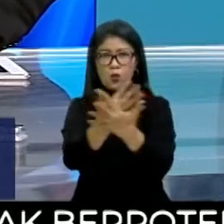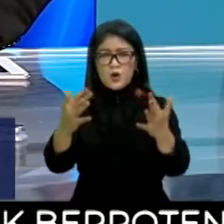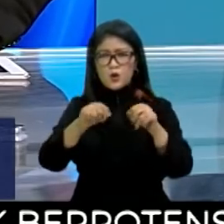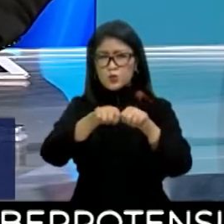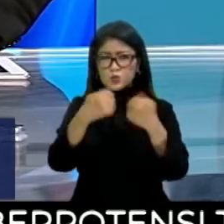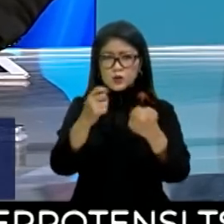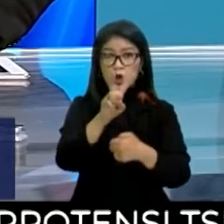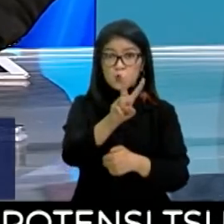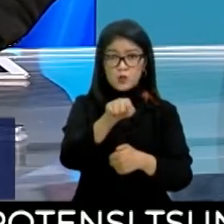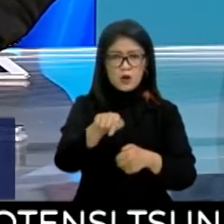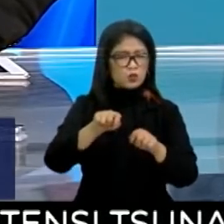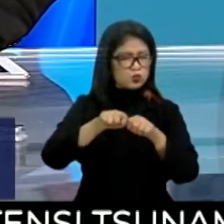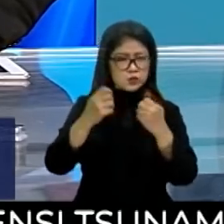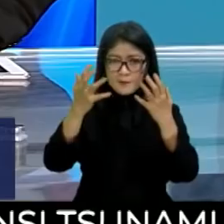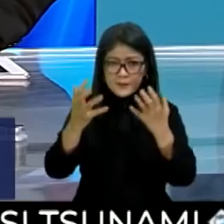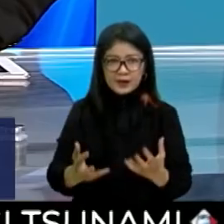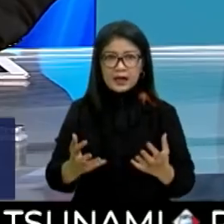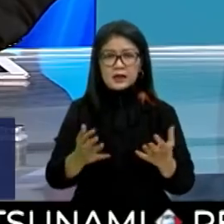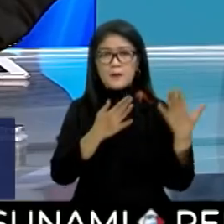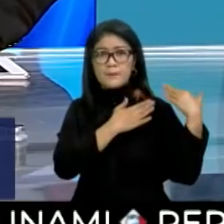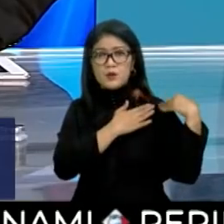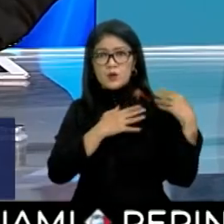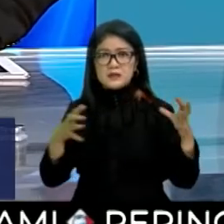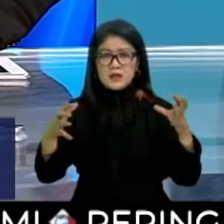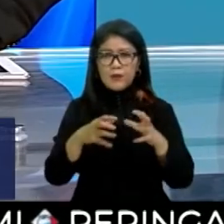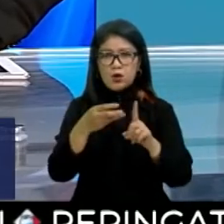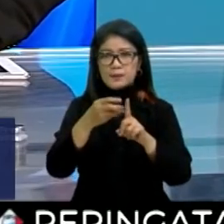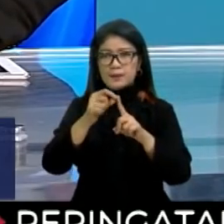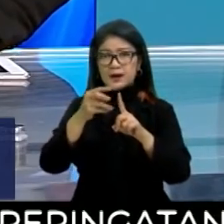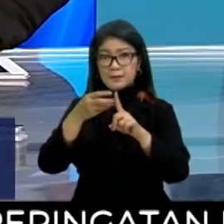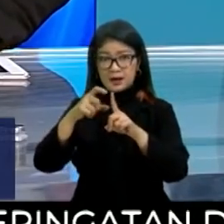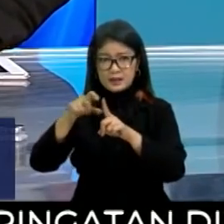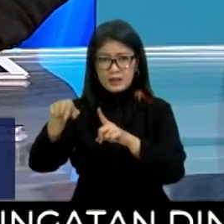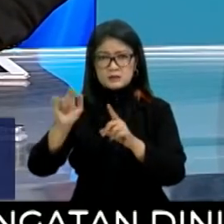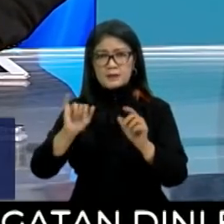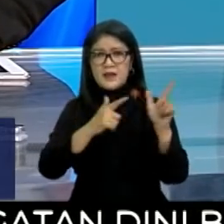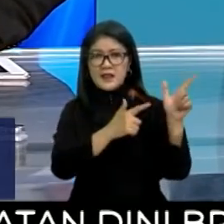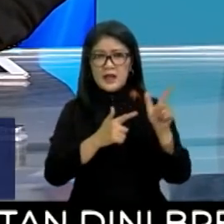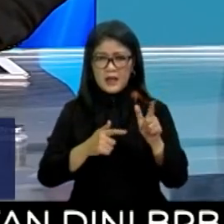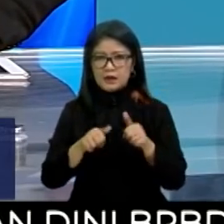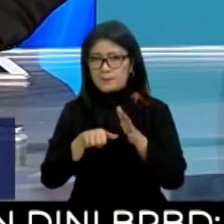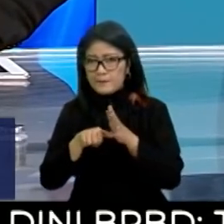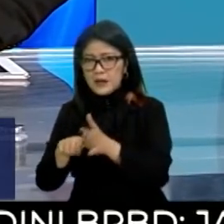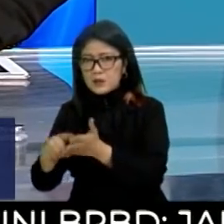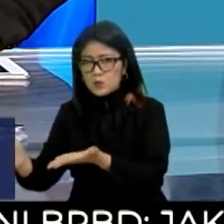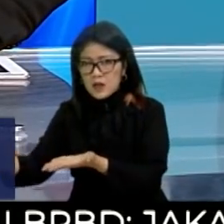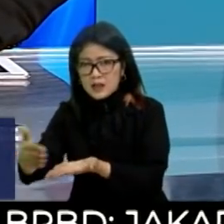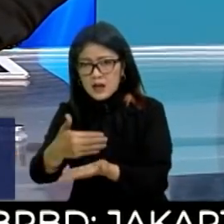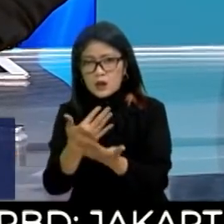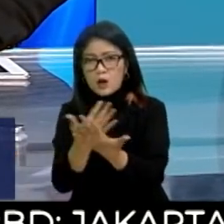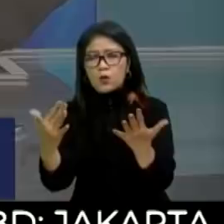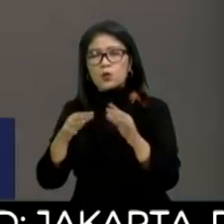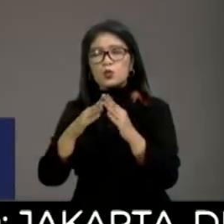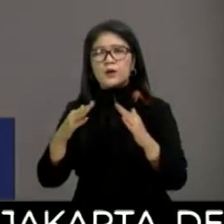bahkan rusak parah. Petugas gabungan BPBD dan TNI diterjunkan untuk mendata rumah warga yang rusak.